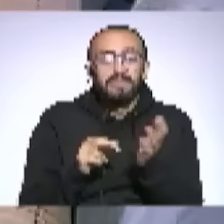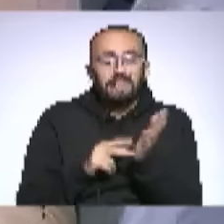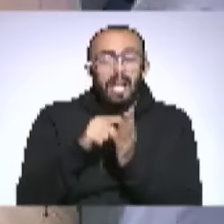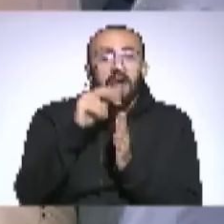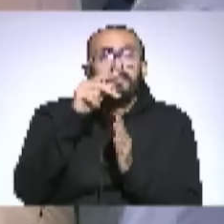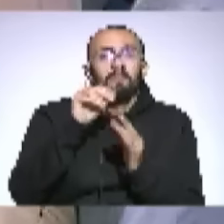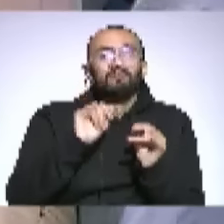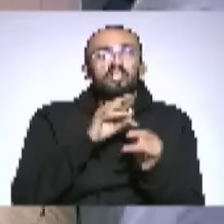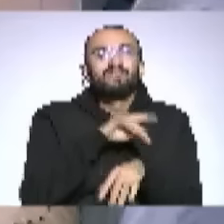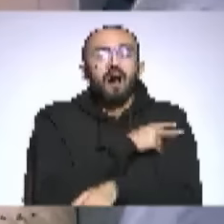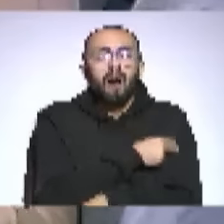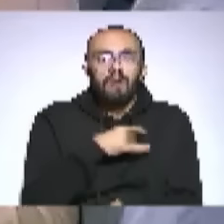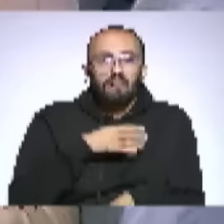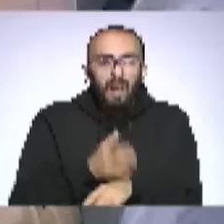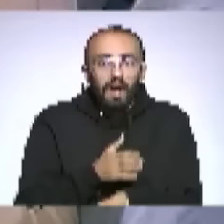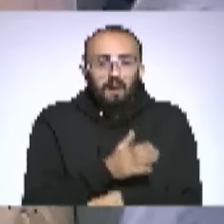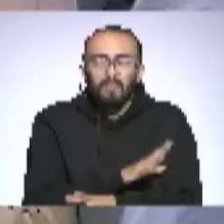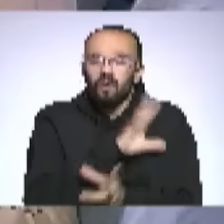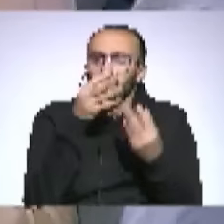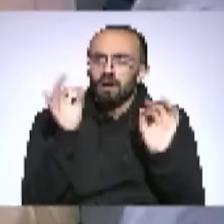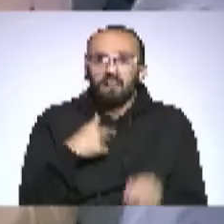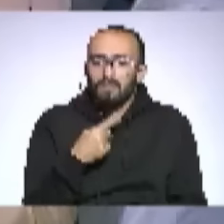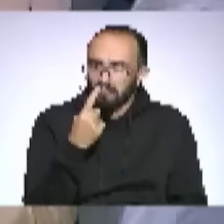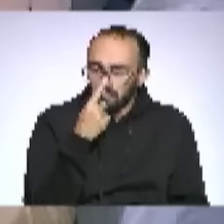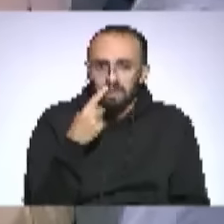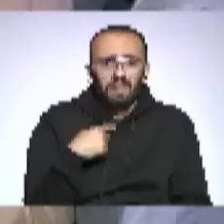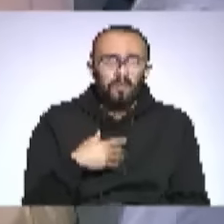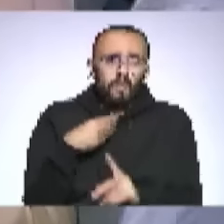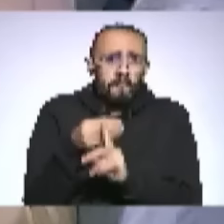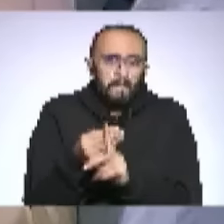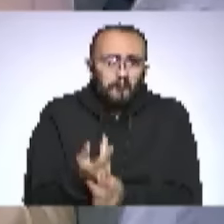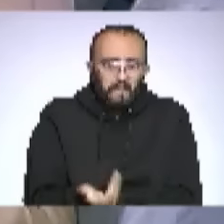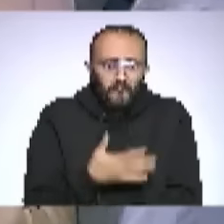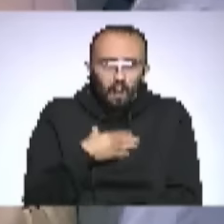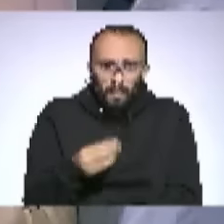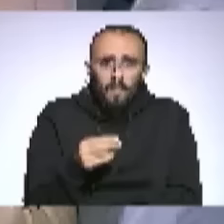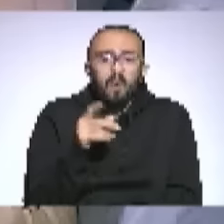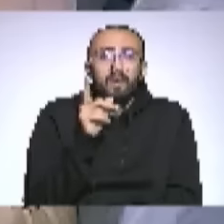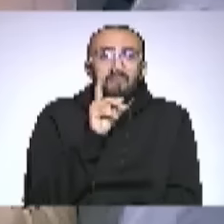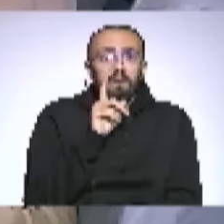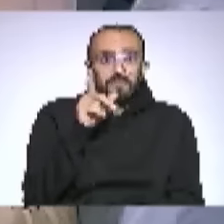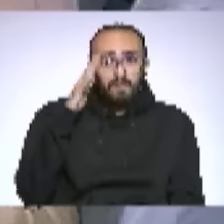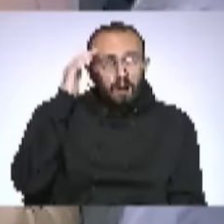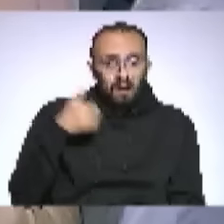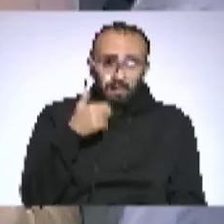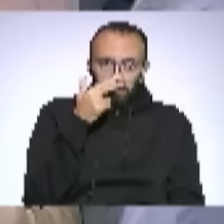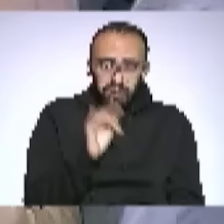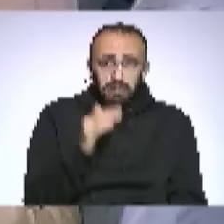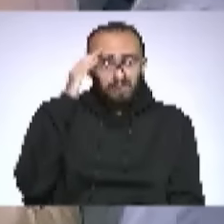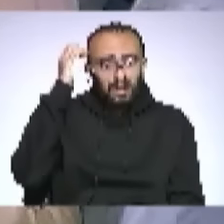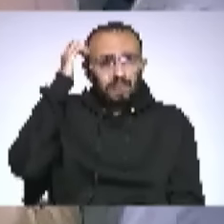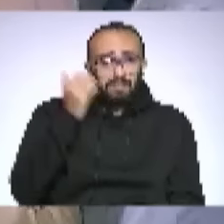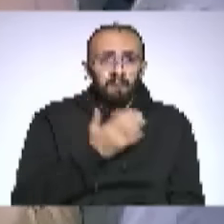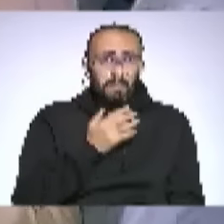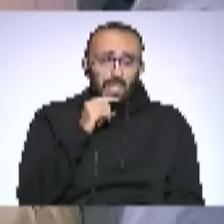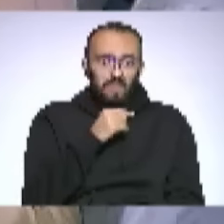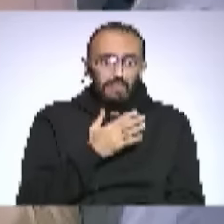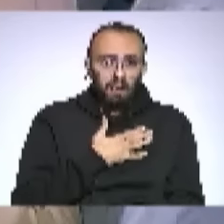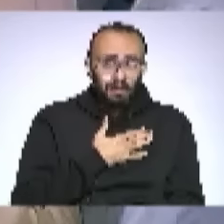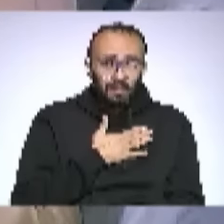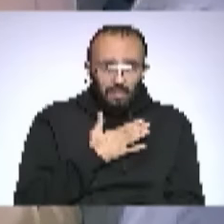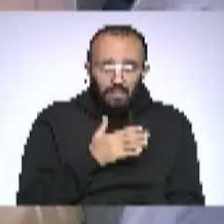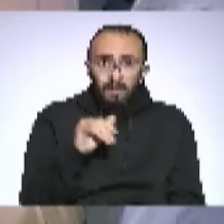التعب وعملت ده بكامل رضايه لاني بحبه وهو ابو ولادي وانا ست صعيديه الاصول وعندي رقم واحد